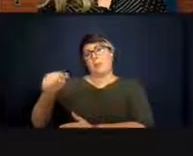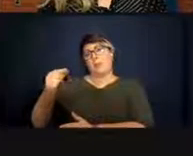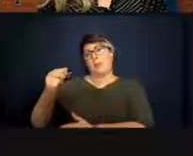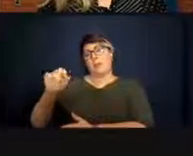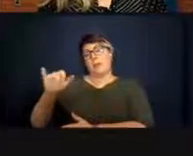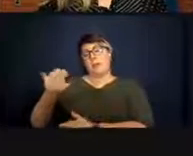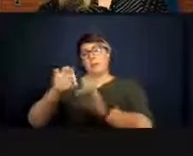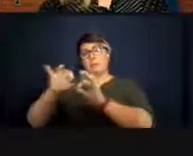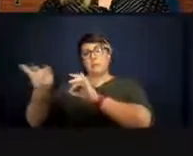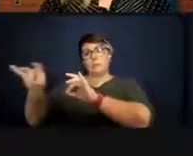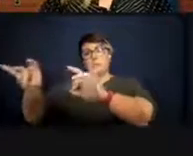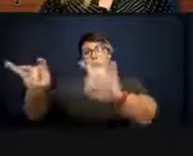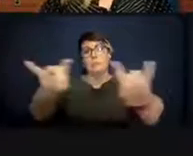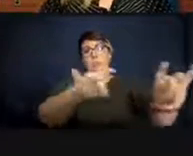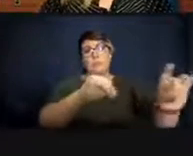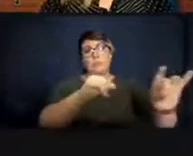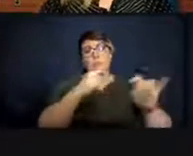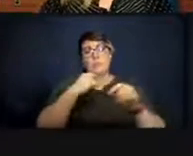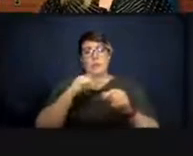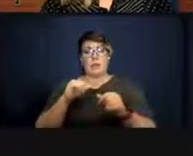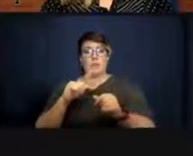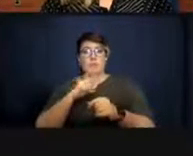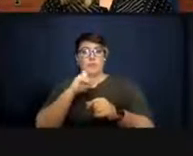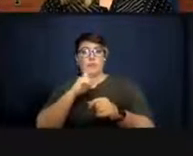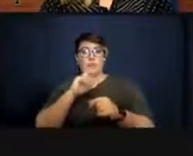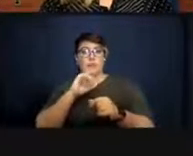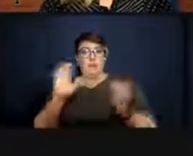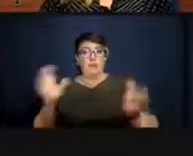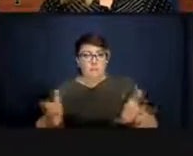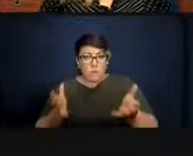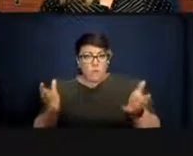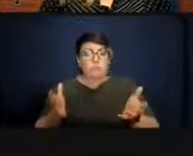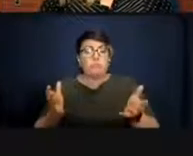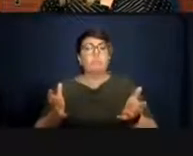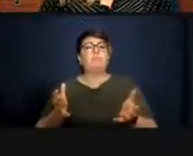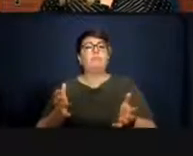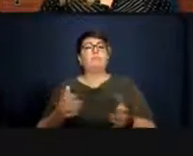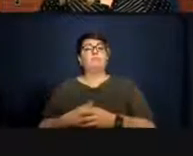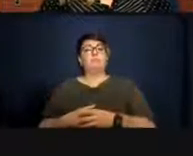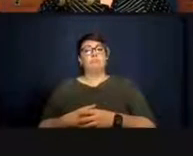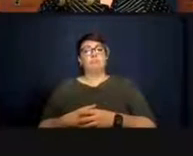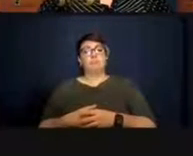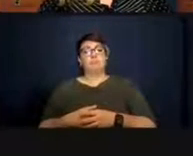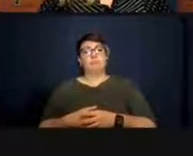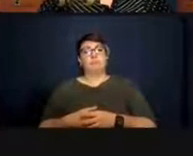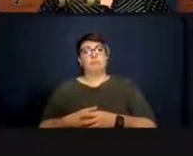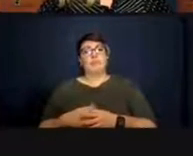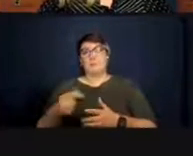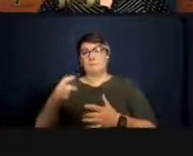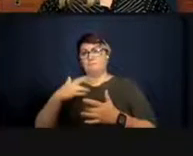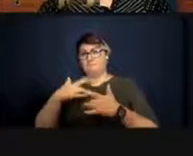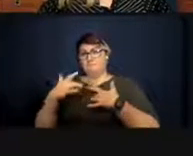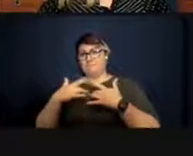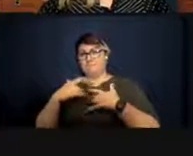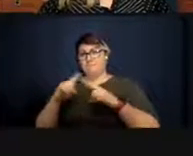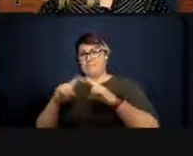المنقسمة في كل هذه المقاطعة فكان هناك